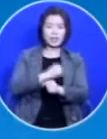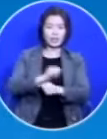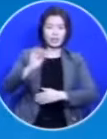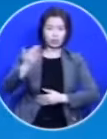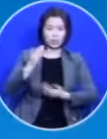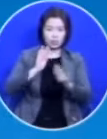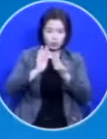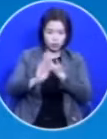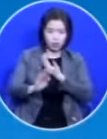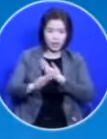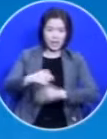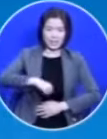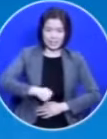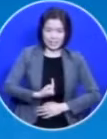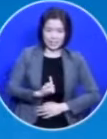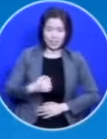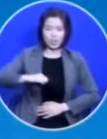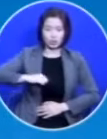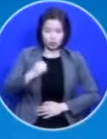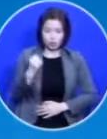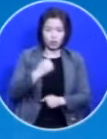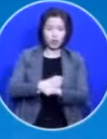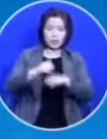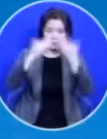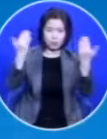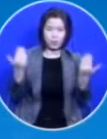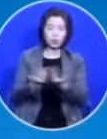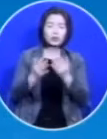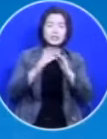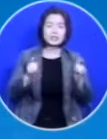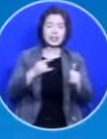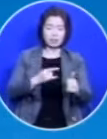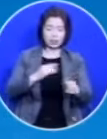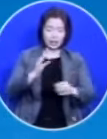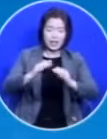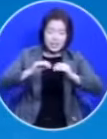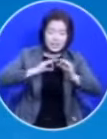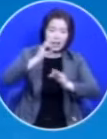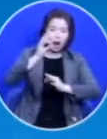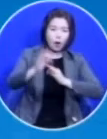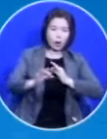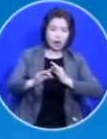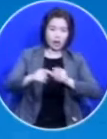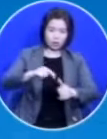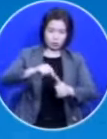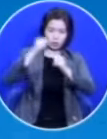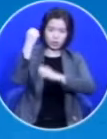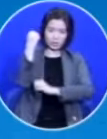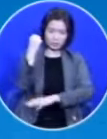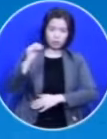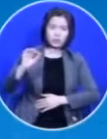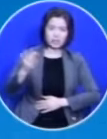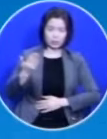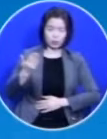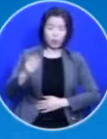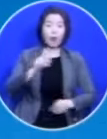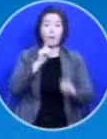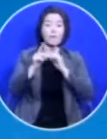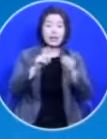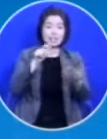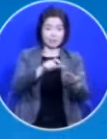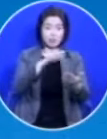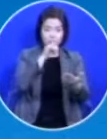뒤에 자기에게 순종하는 모든 사람에게 영원한 구원의 근원이 되시고 그렇게